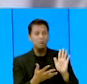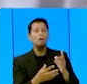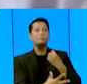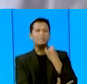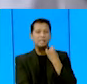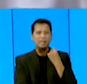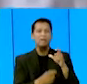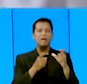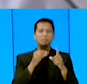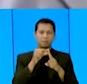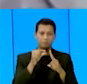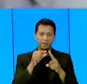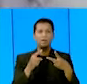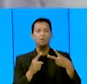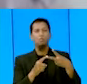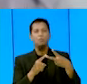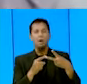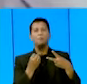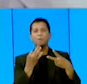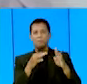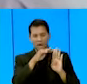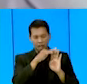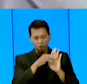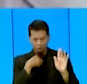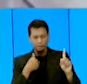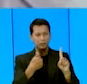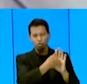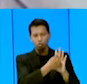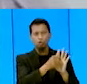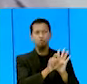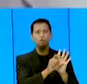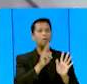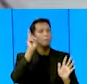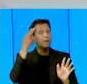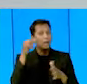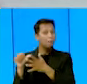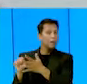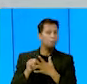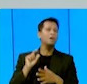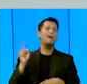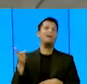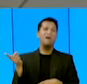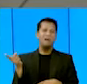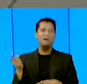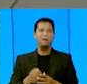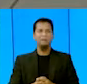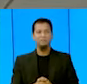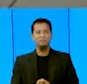PIP. Ya. Terus ada beberapa yang bantuan dari pemerintah. Ya. Nah, SKTM nggak